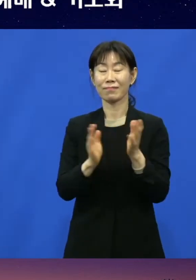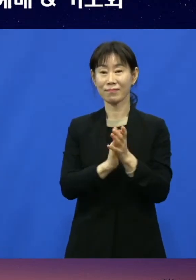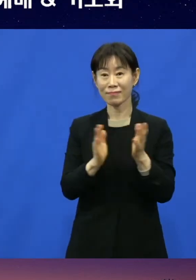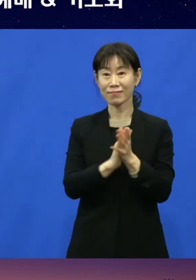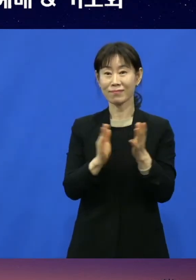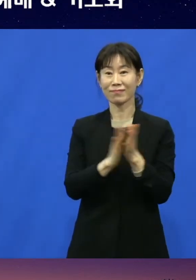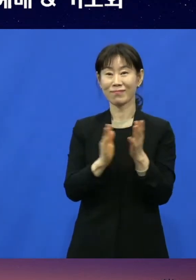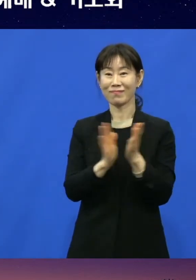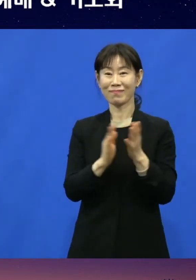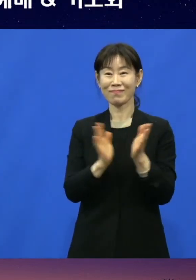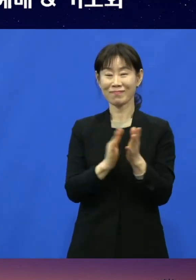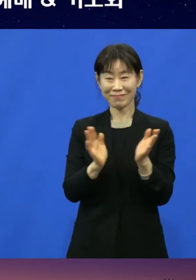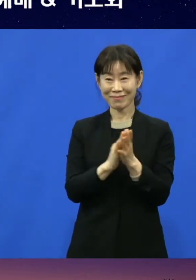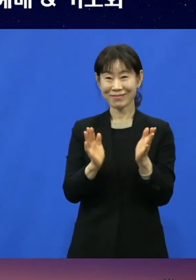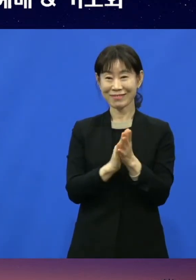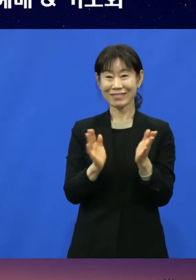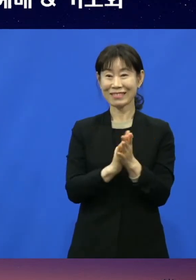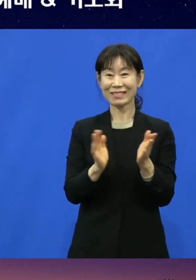와.